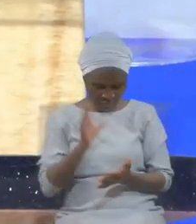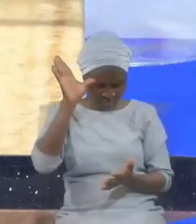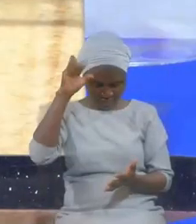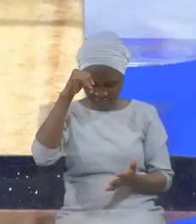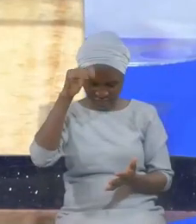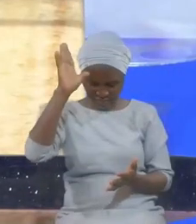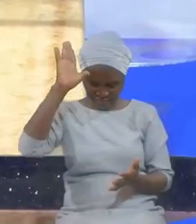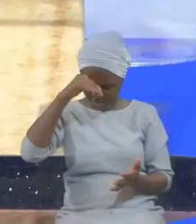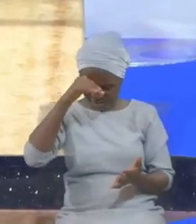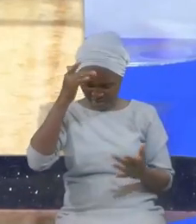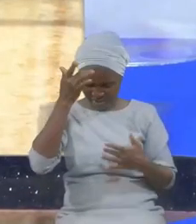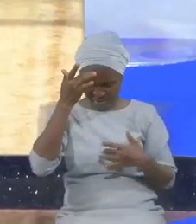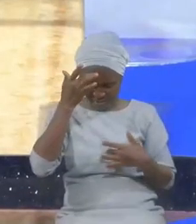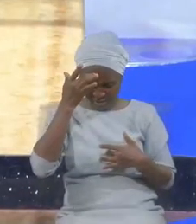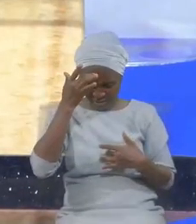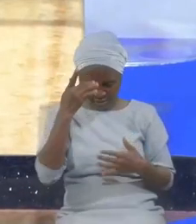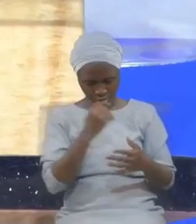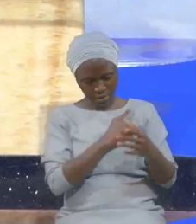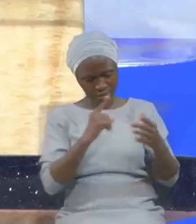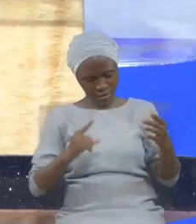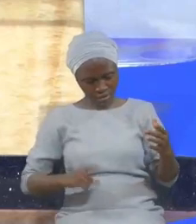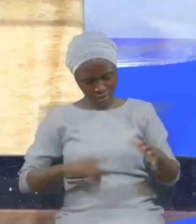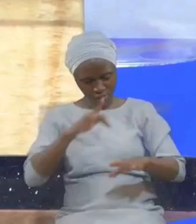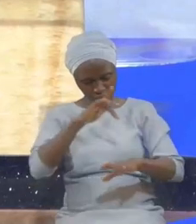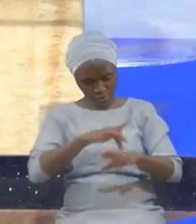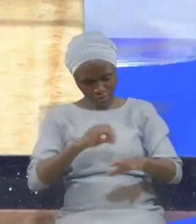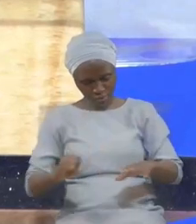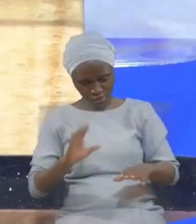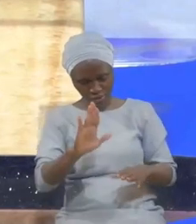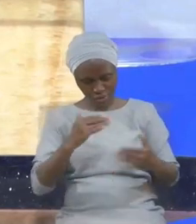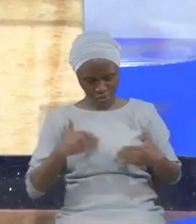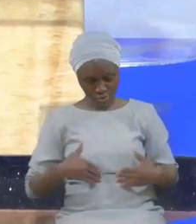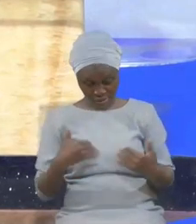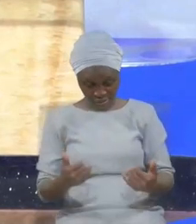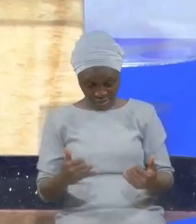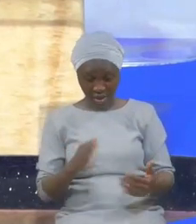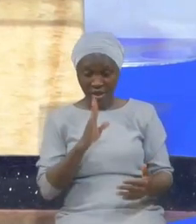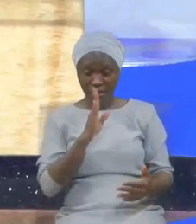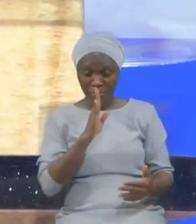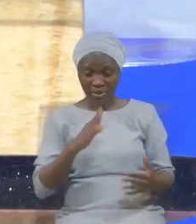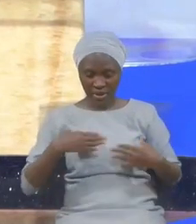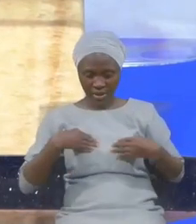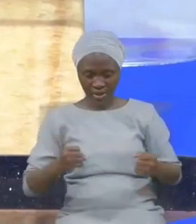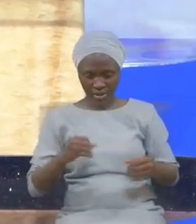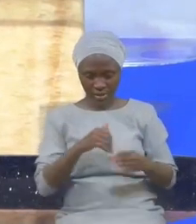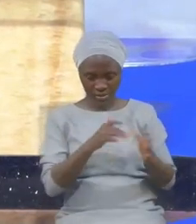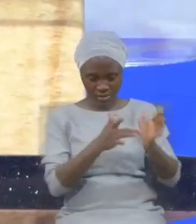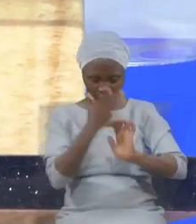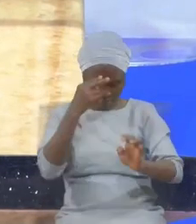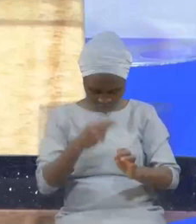Maladie incurable, le Seigneur touche votre corps maintenant. Soyez en guéri au nom de